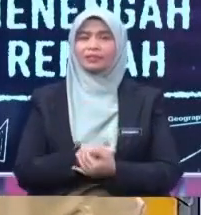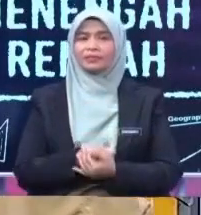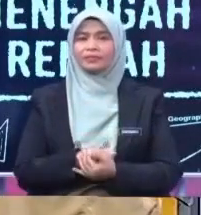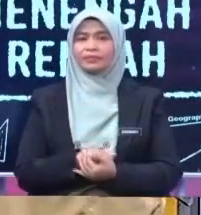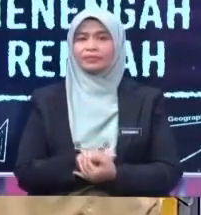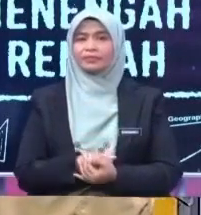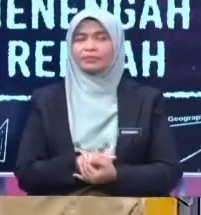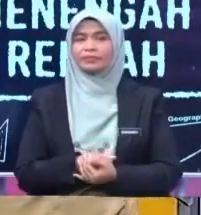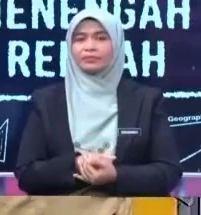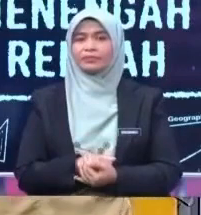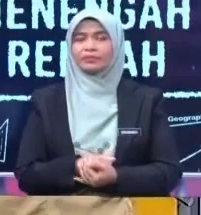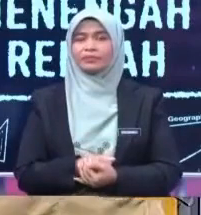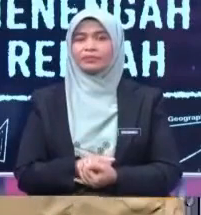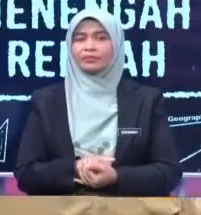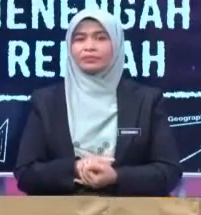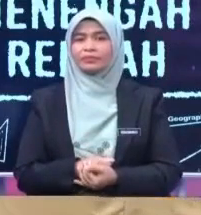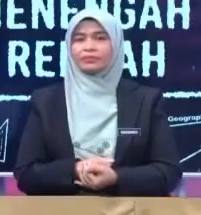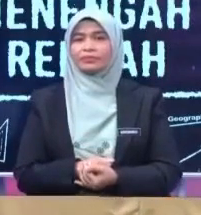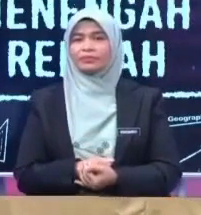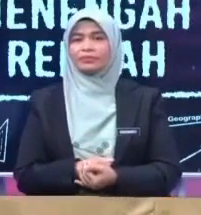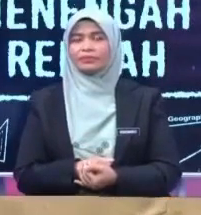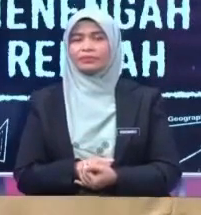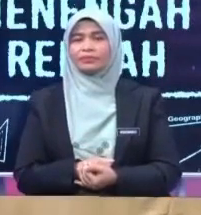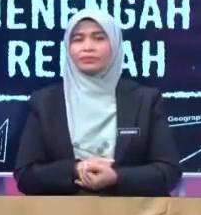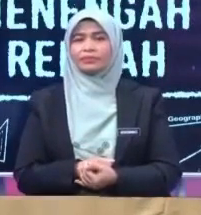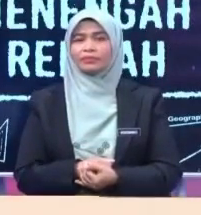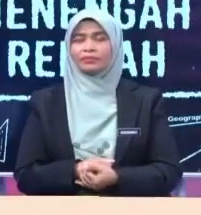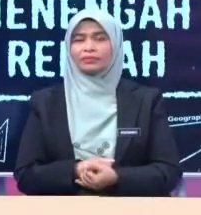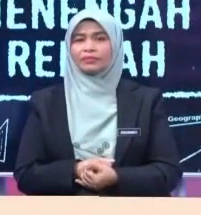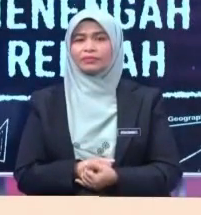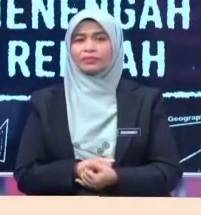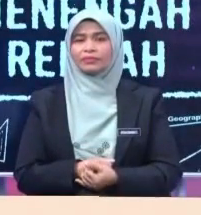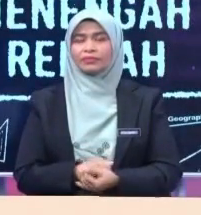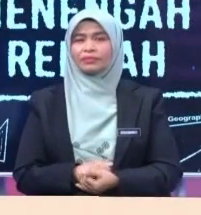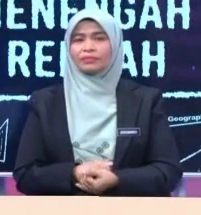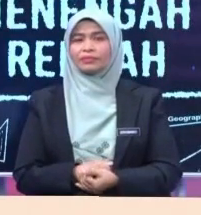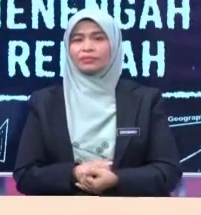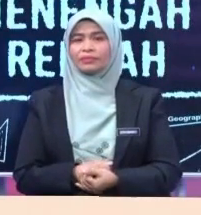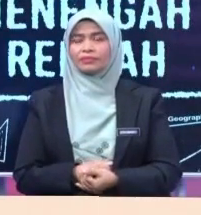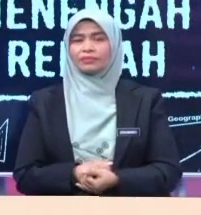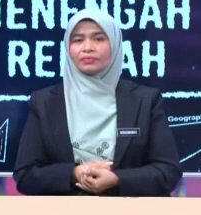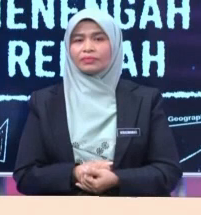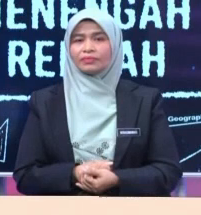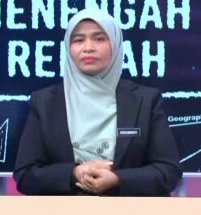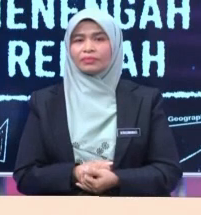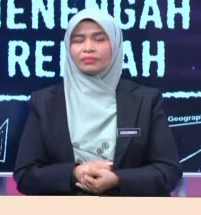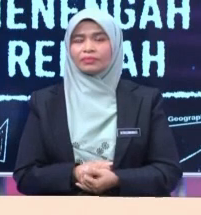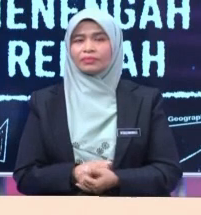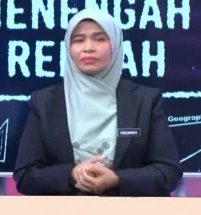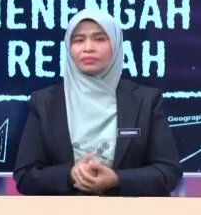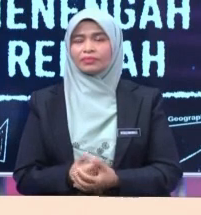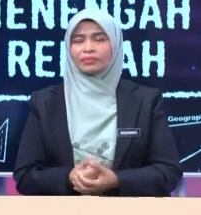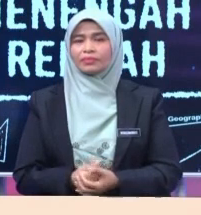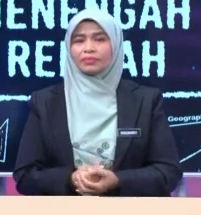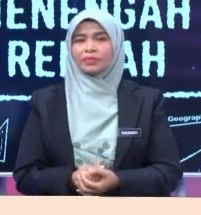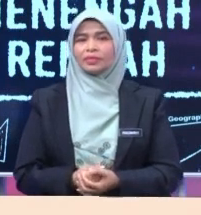Hisab. Okay, Yaumul Hisab berdasarkan dalil daripada surah Sad ayat 26, A'udzubillahi